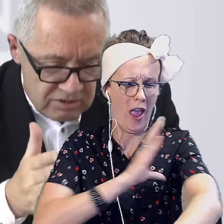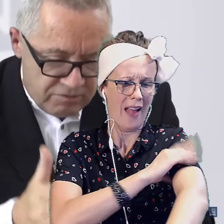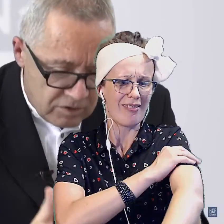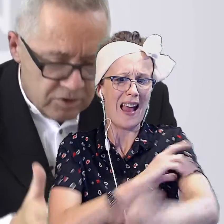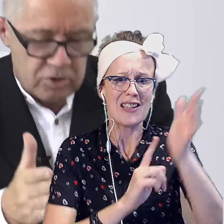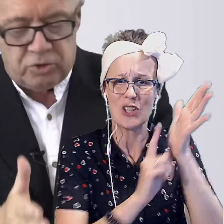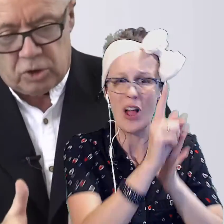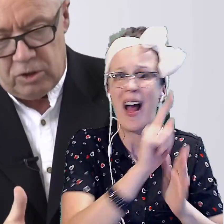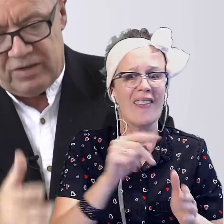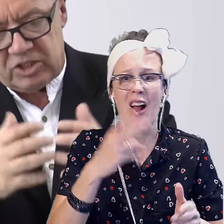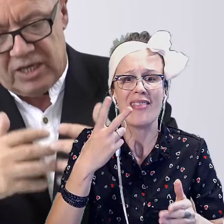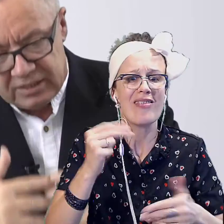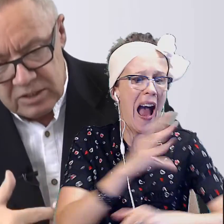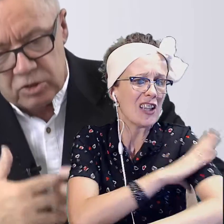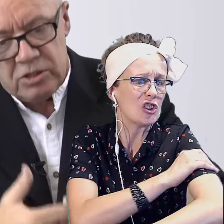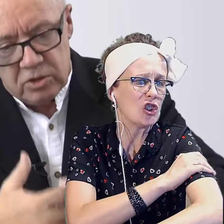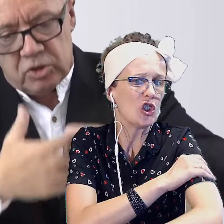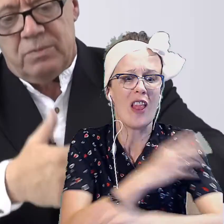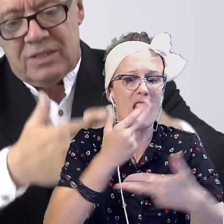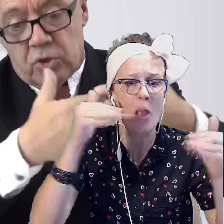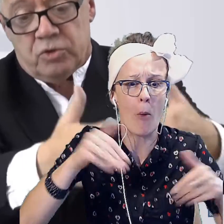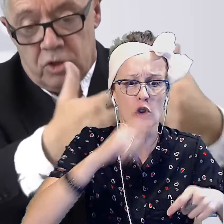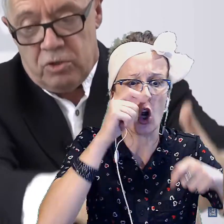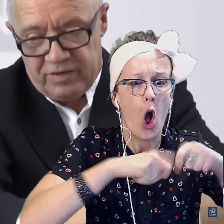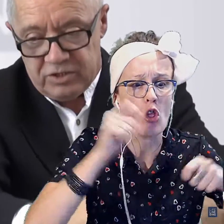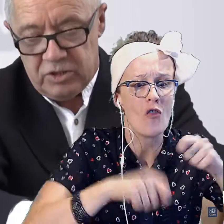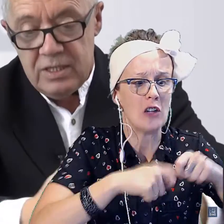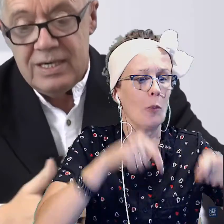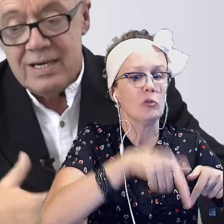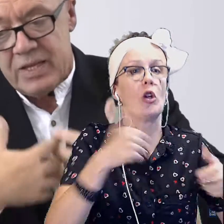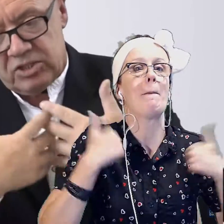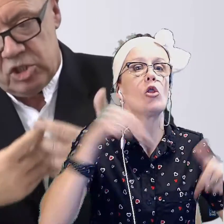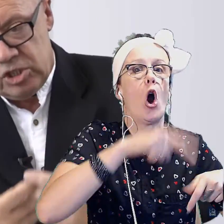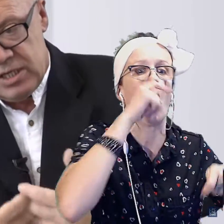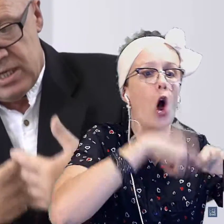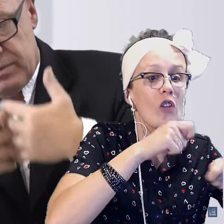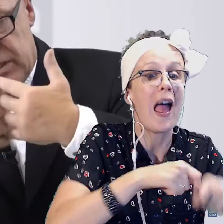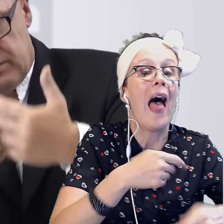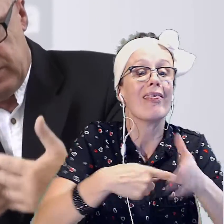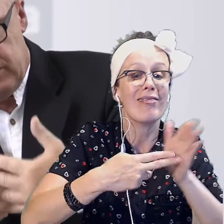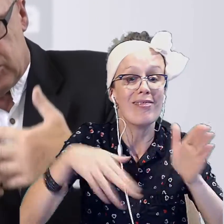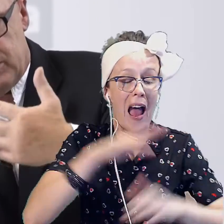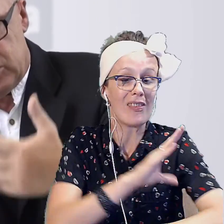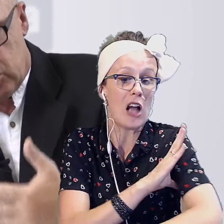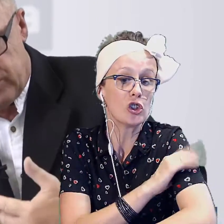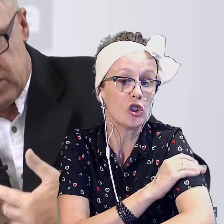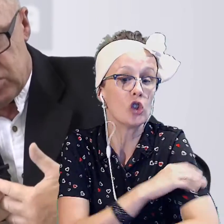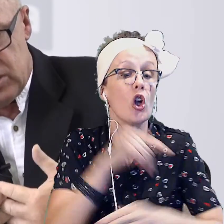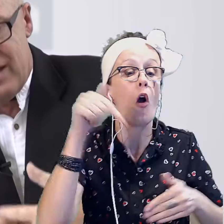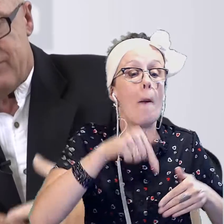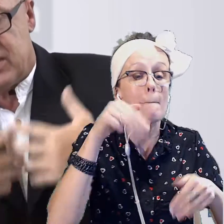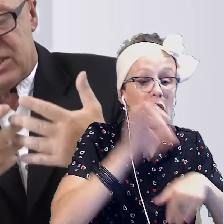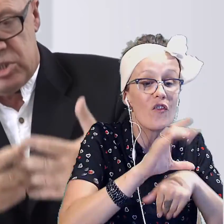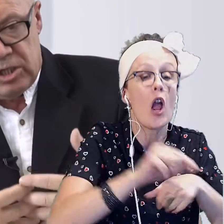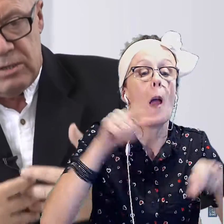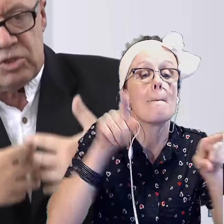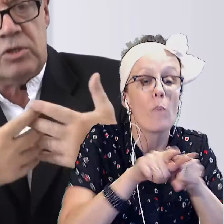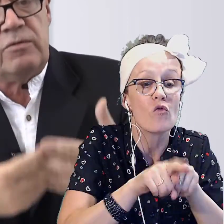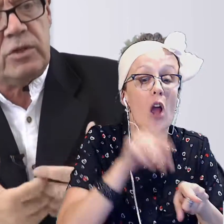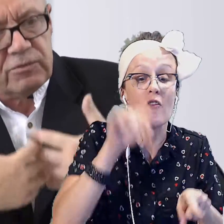nadciśnienie nie wolno kontrolować dlatego tylko żeby kontrolować na ciśnienie krwi może być również